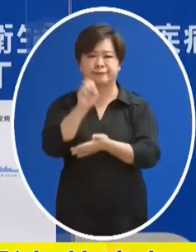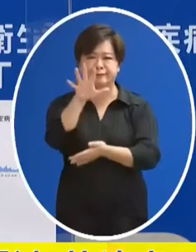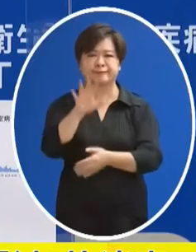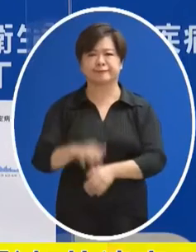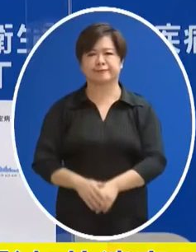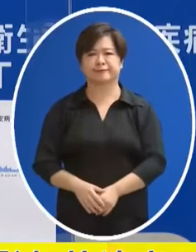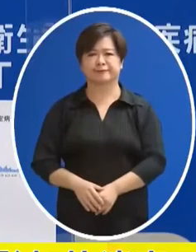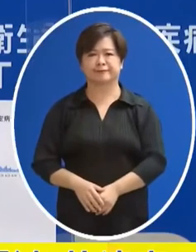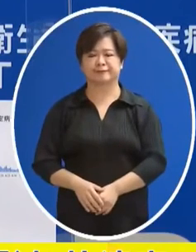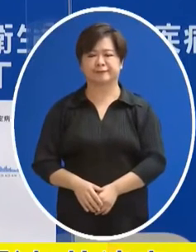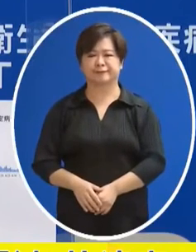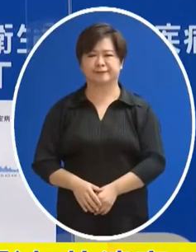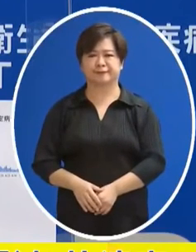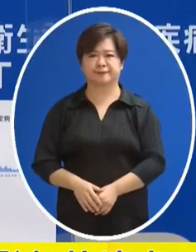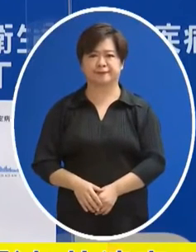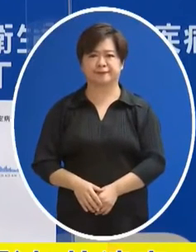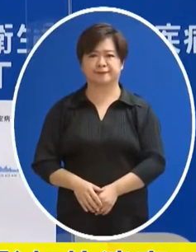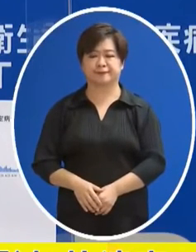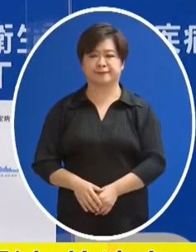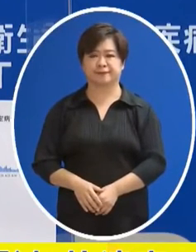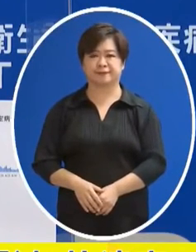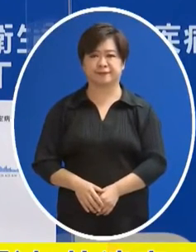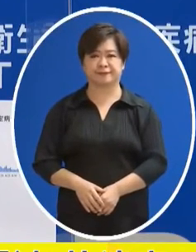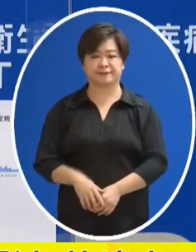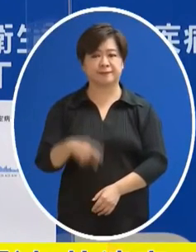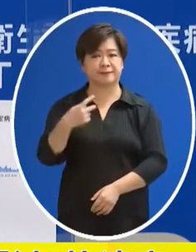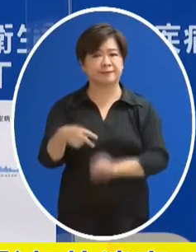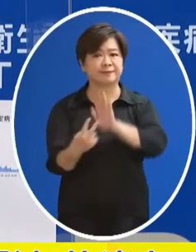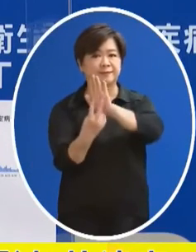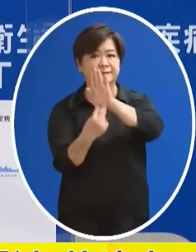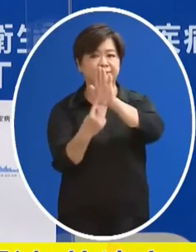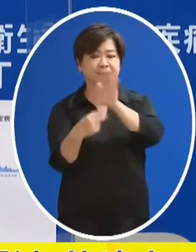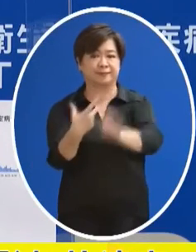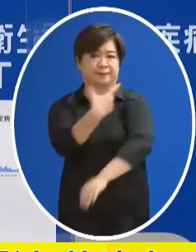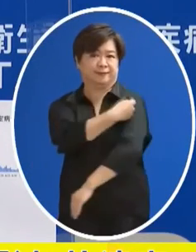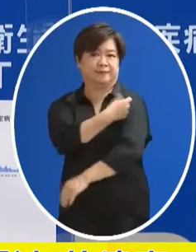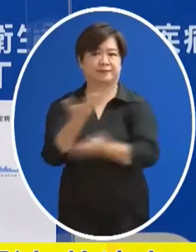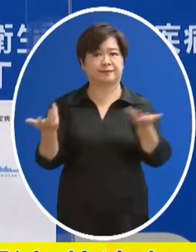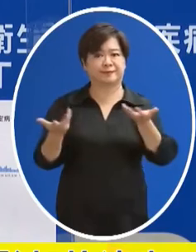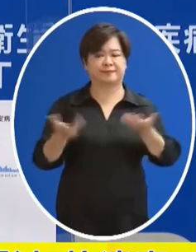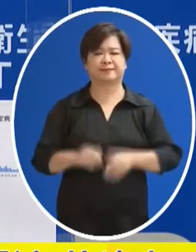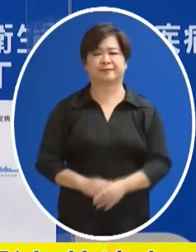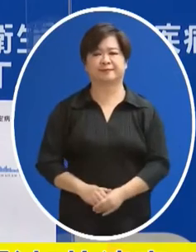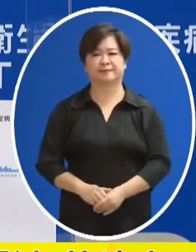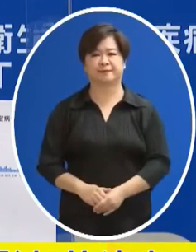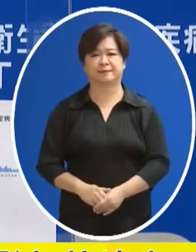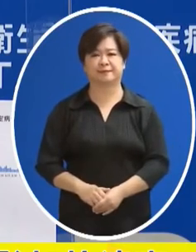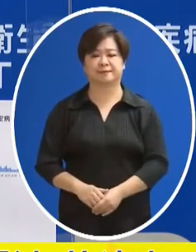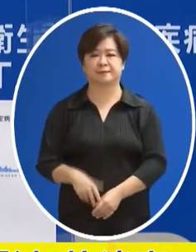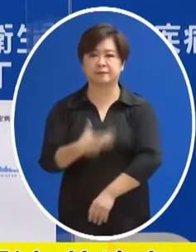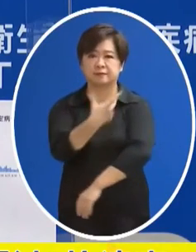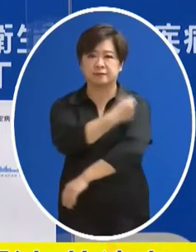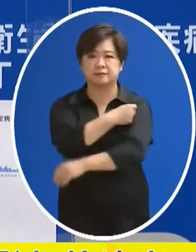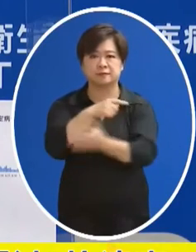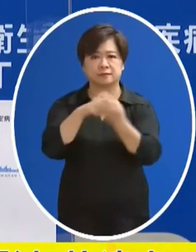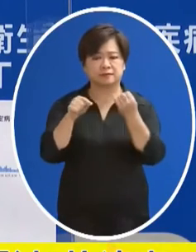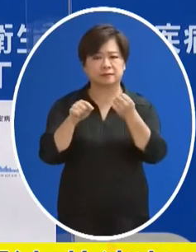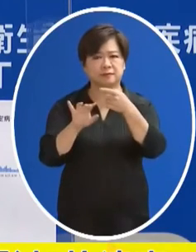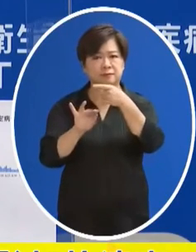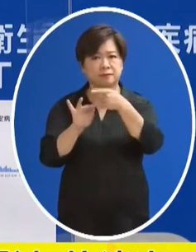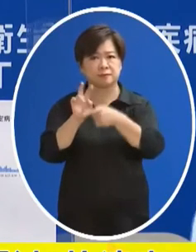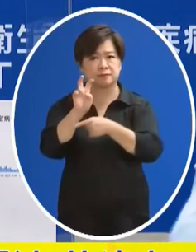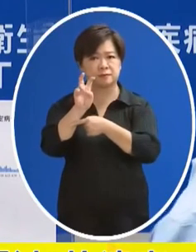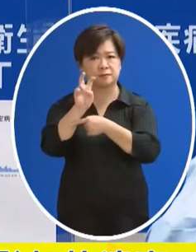告。那至于今天在我们的疫苗哈，疫苗打了23%